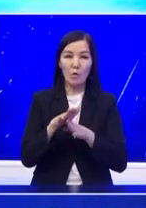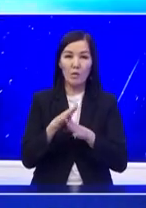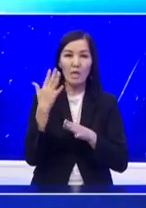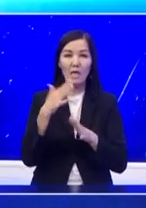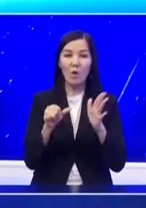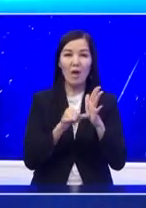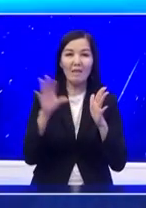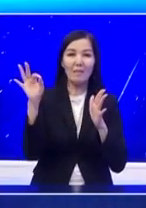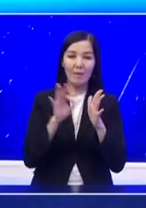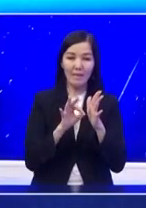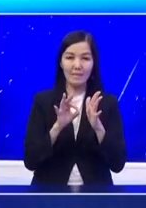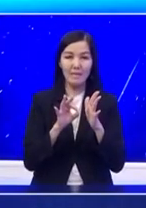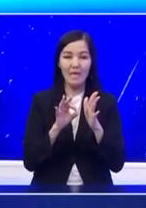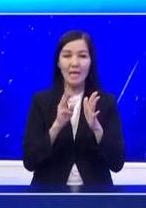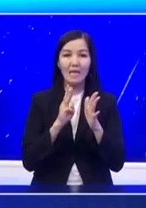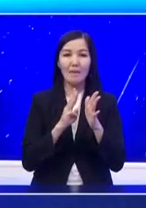56%, провизор